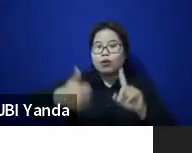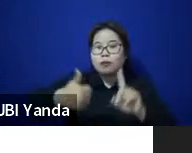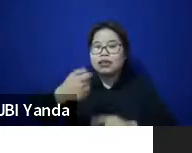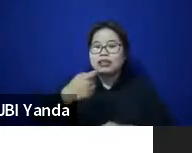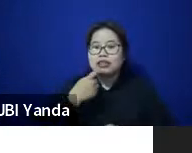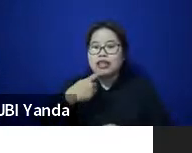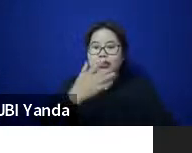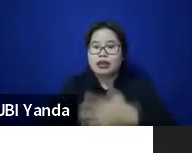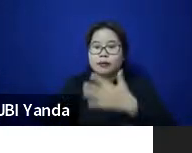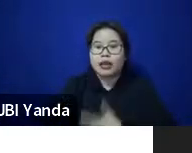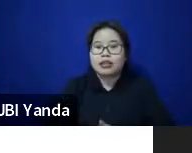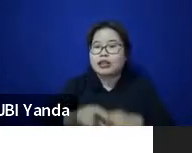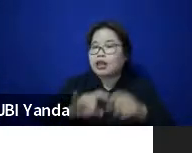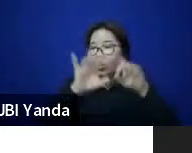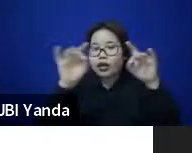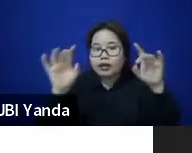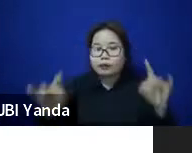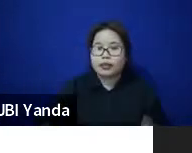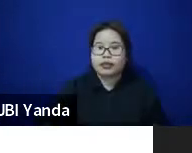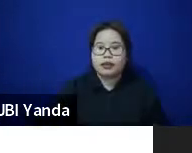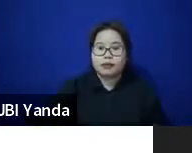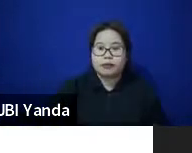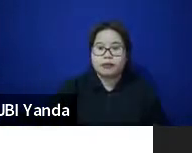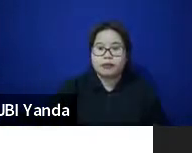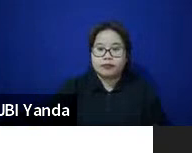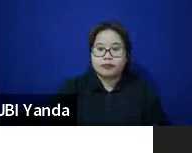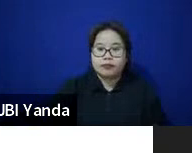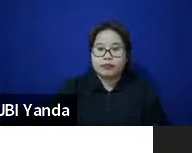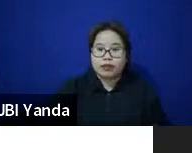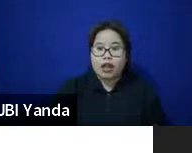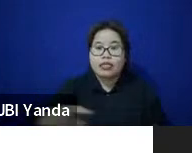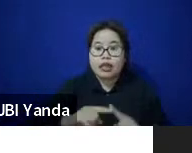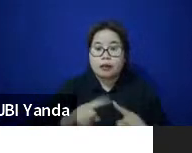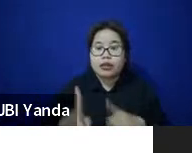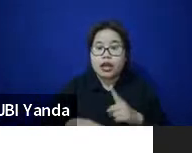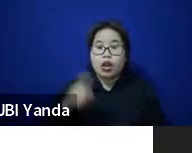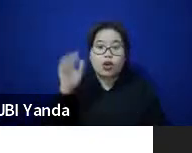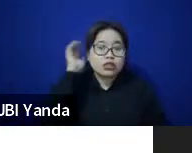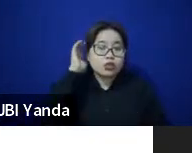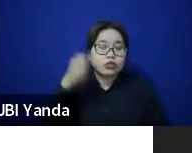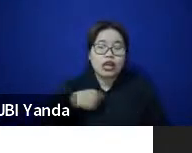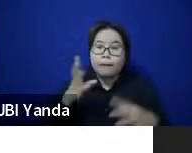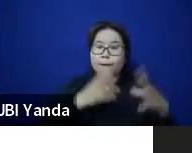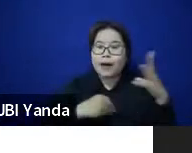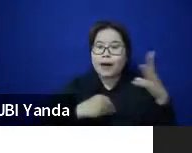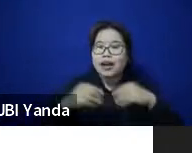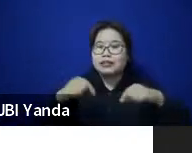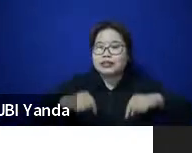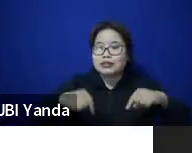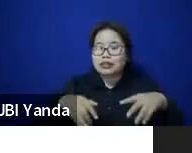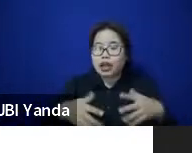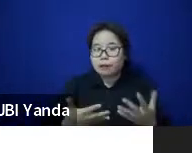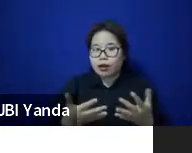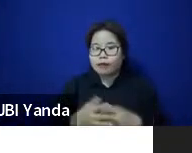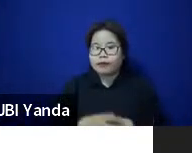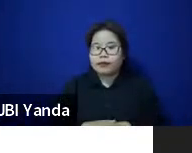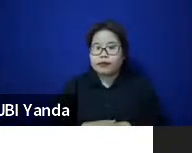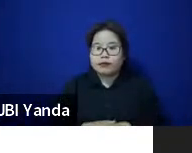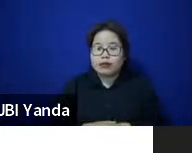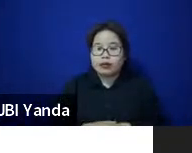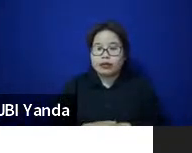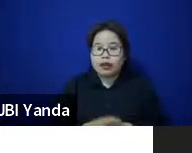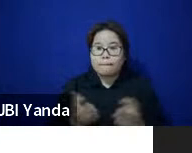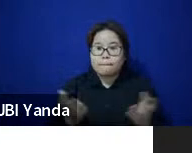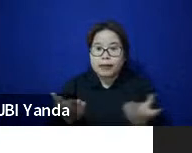penyandang disabilitas dan lain sebagainya. Tapi ya, isu yang ingin saya angkat di sini adalah sekali lagi termin